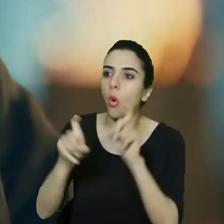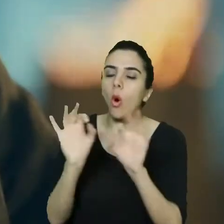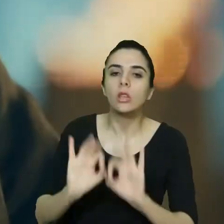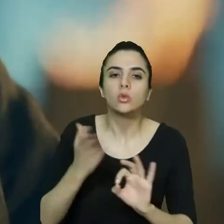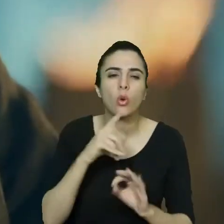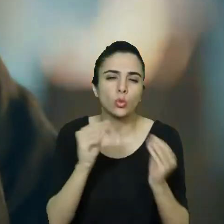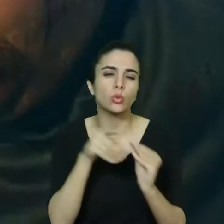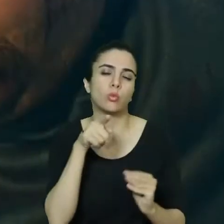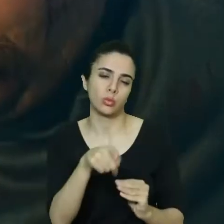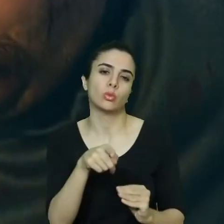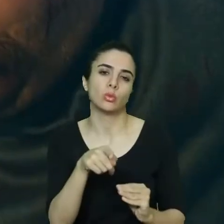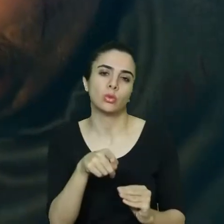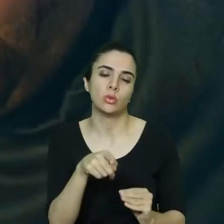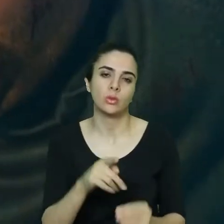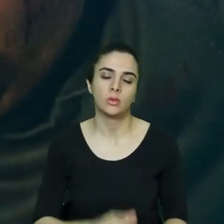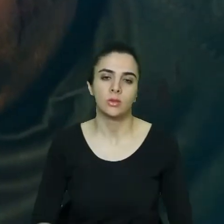Suçunuz bu.